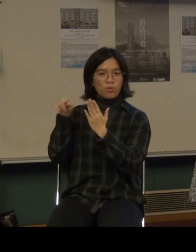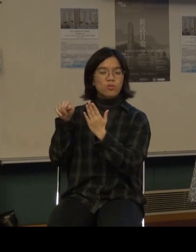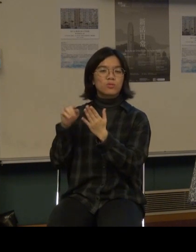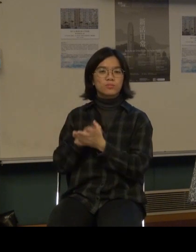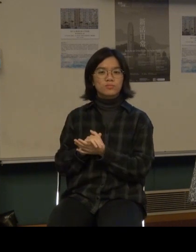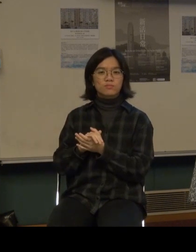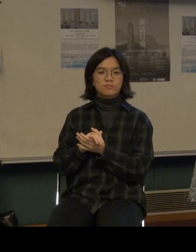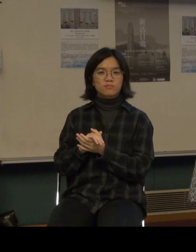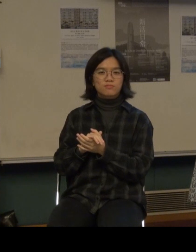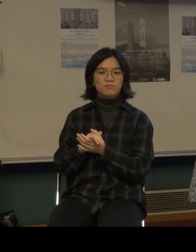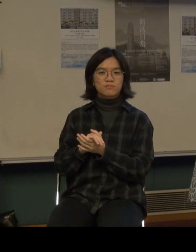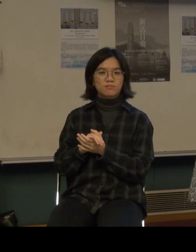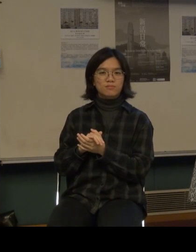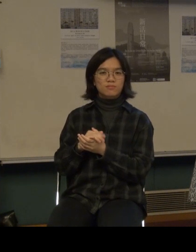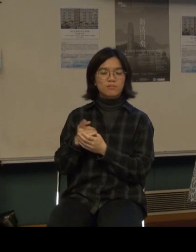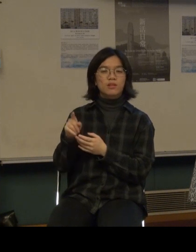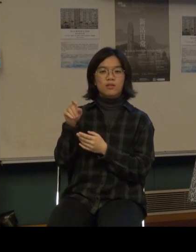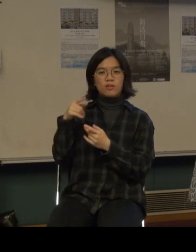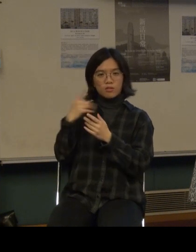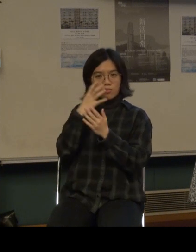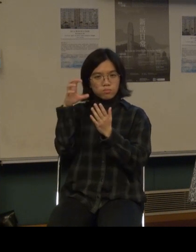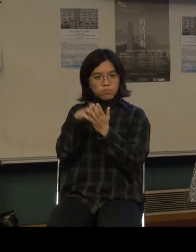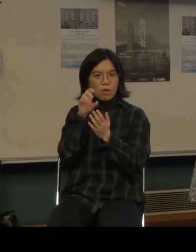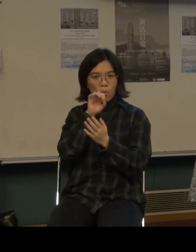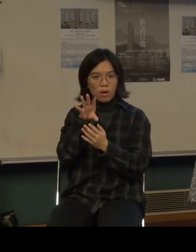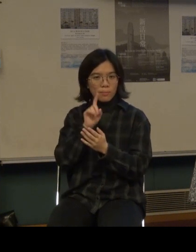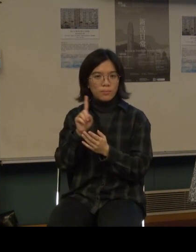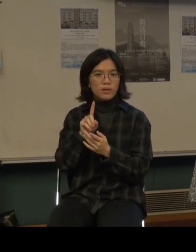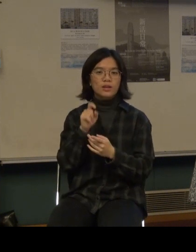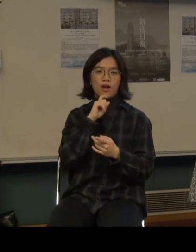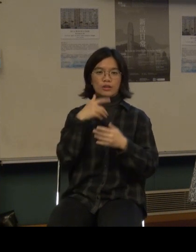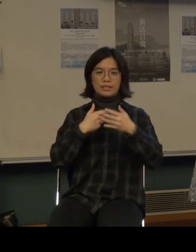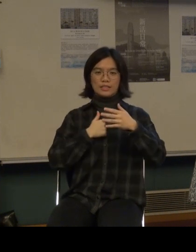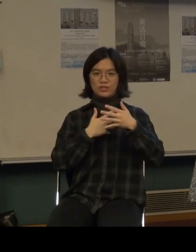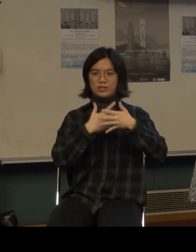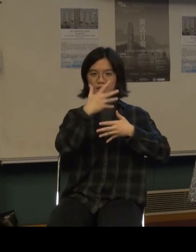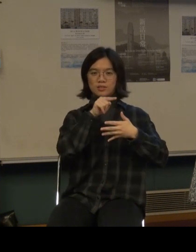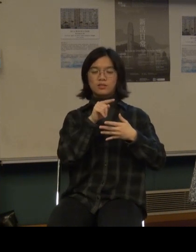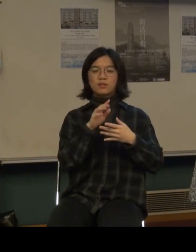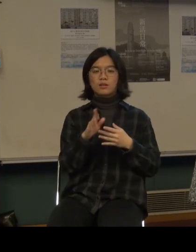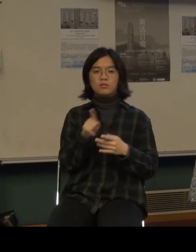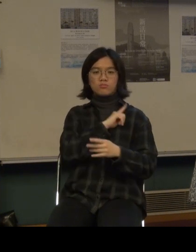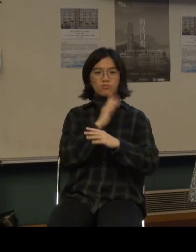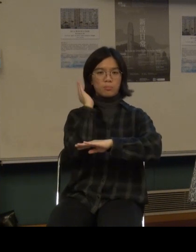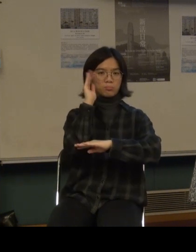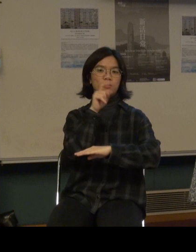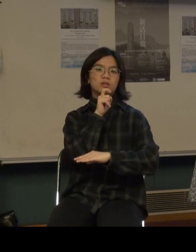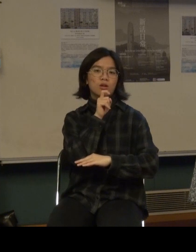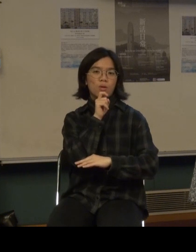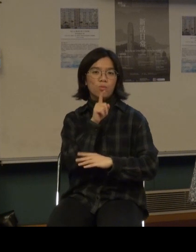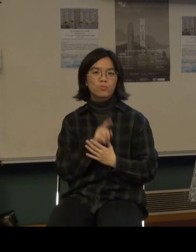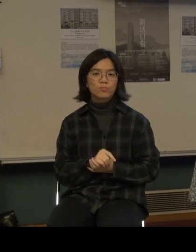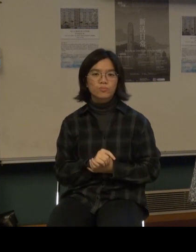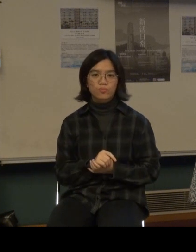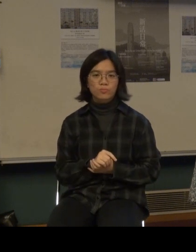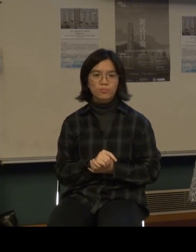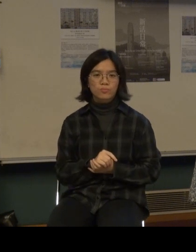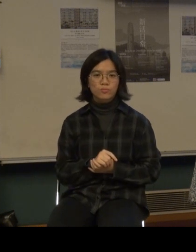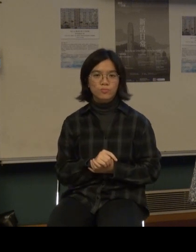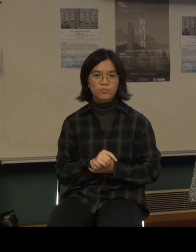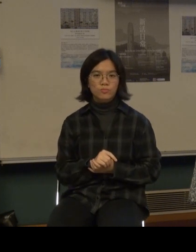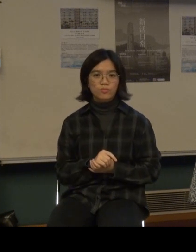Carl Limbon， 就是他在他自己的建築師樓那裡有一個小型的講座啦。其實這個